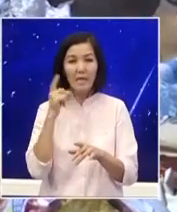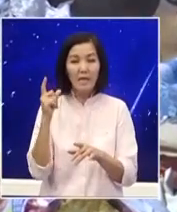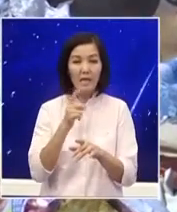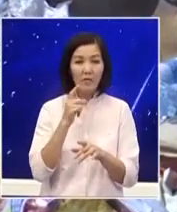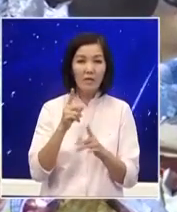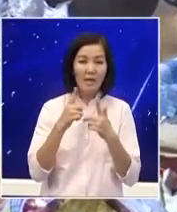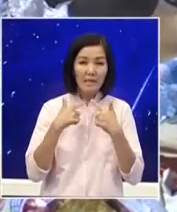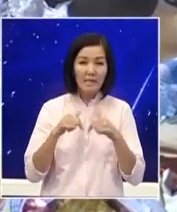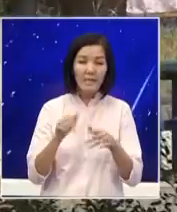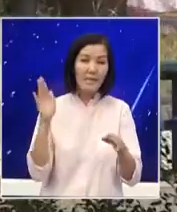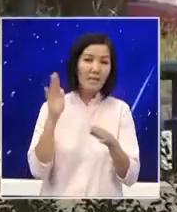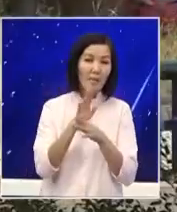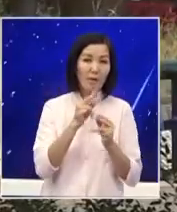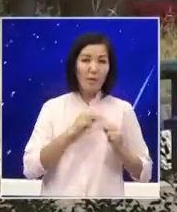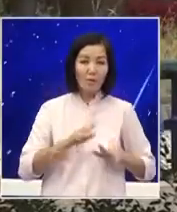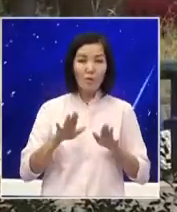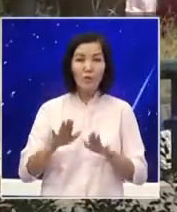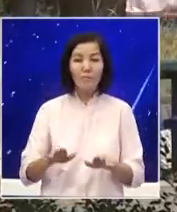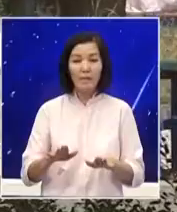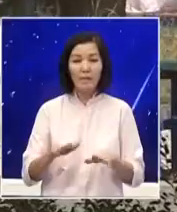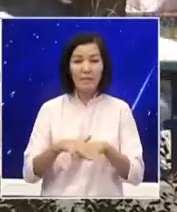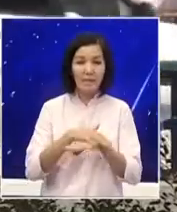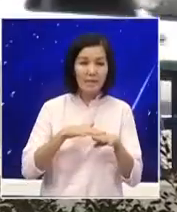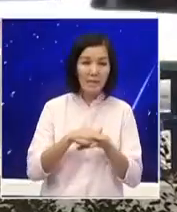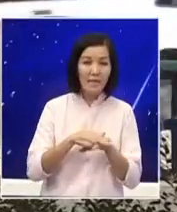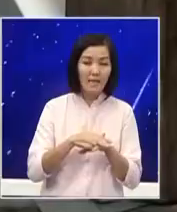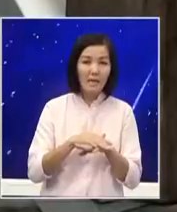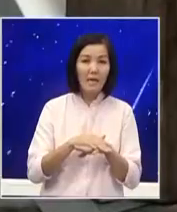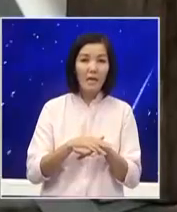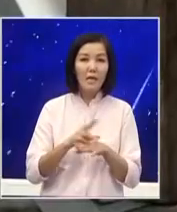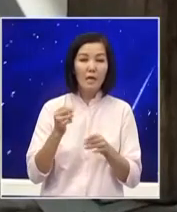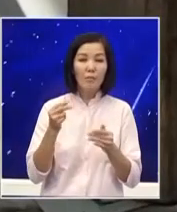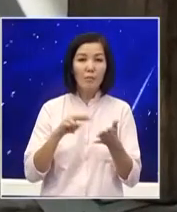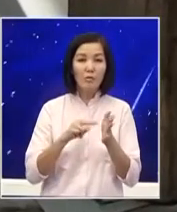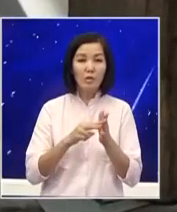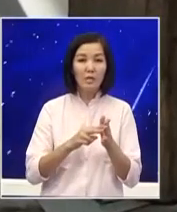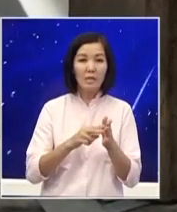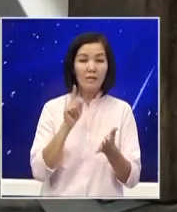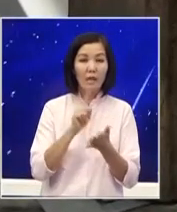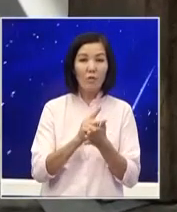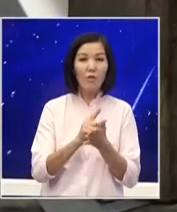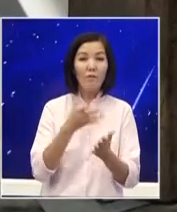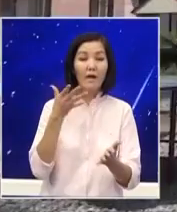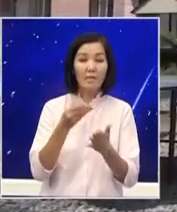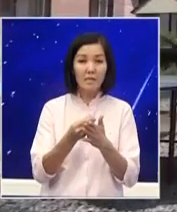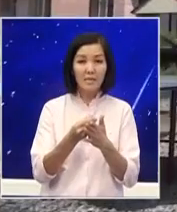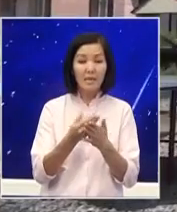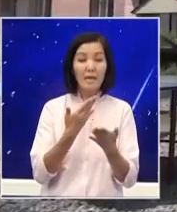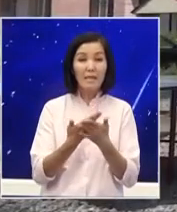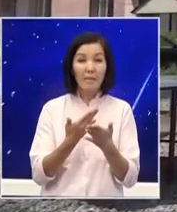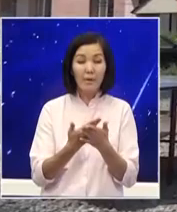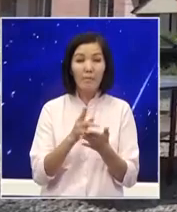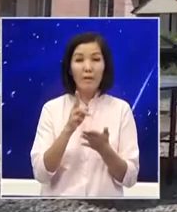создании дополнительных рабочих мест для населения и наконец поступлений в местный бюджет налогов и отчислений остается надеяться что пример уксуса